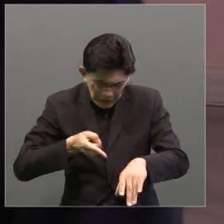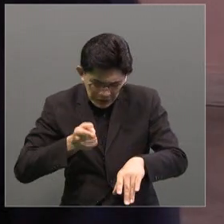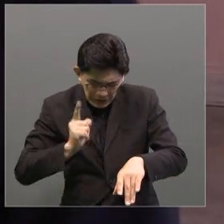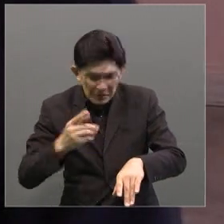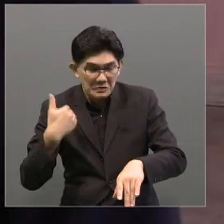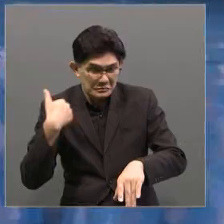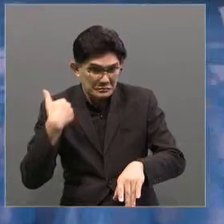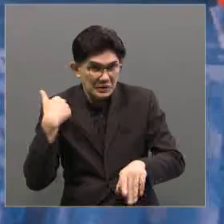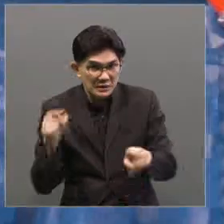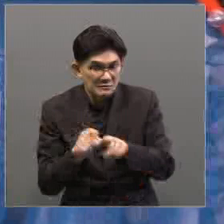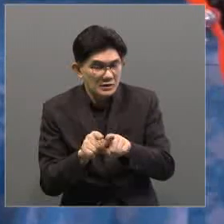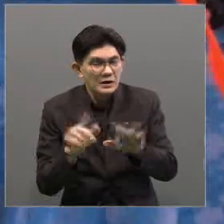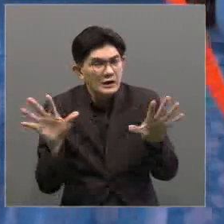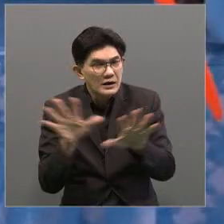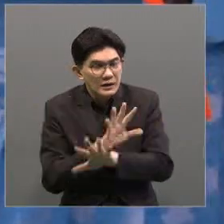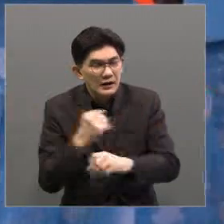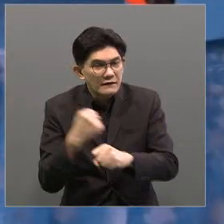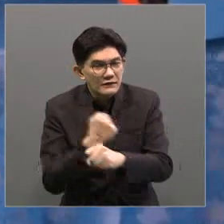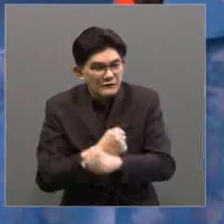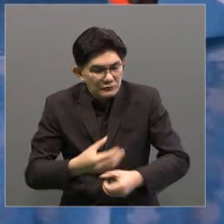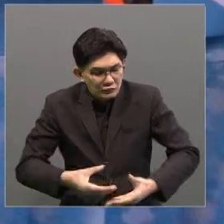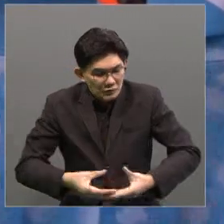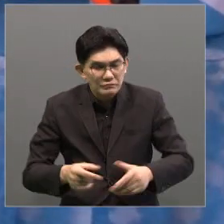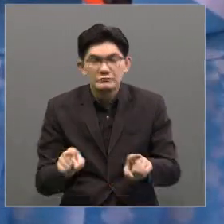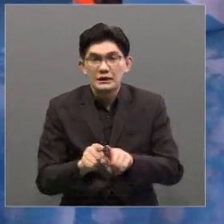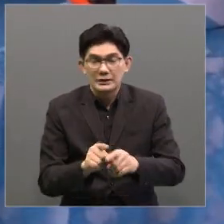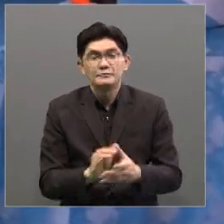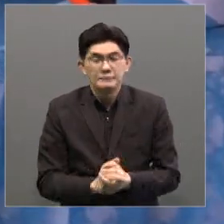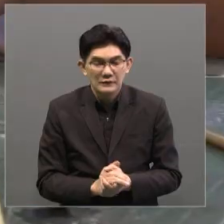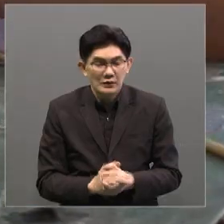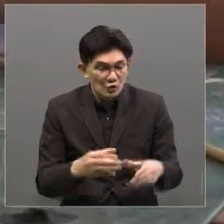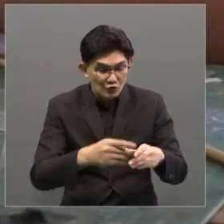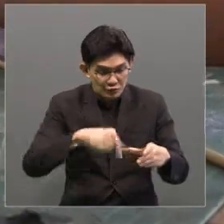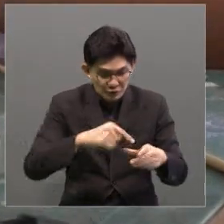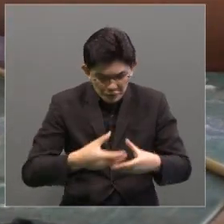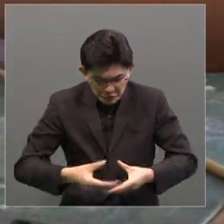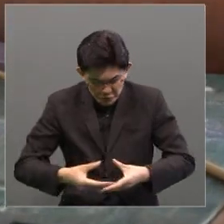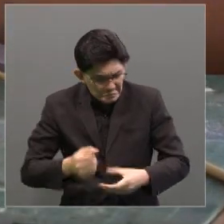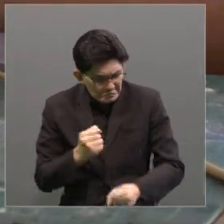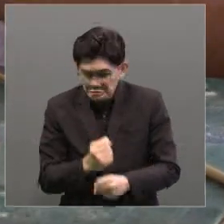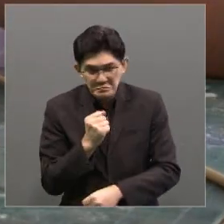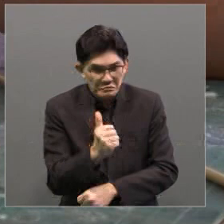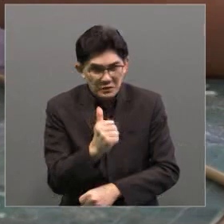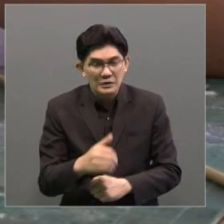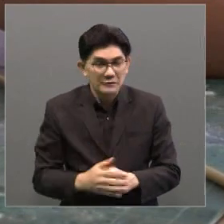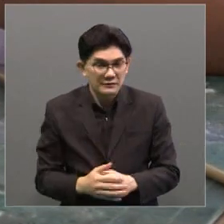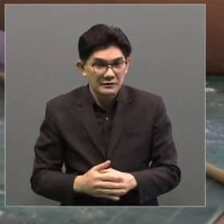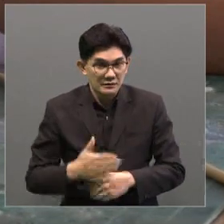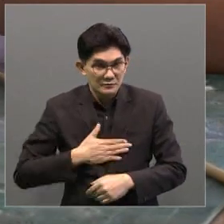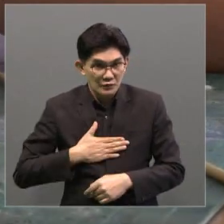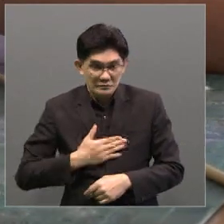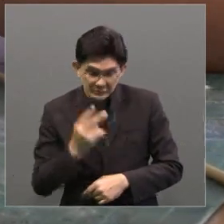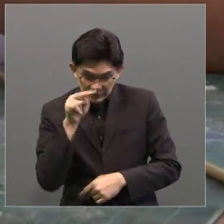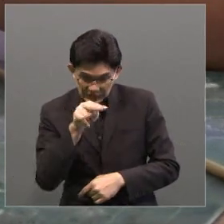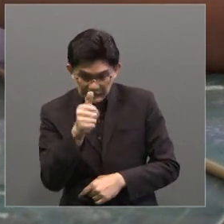ๆมันก็เหมือนกับเป็นการฝึกสมาธิด้วยนะครับเด็กกลุ่มนี้จะมีสมาธิในการทำงานสูงมากนะครับเท่าที่ผมก็มาสัม